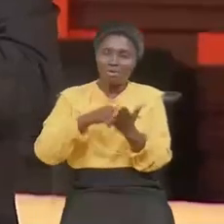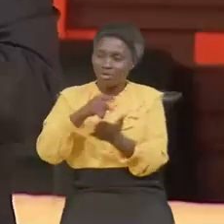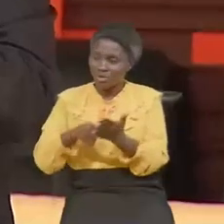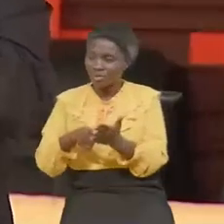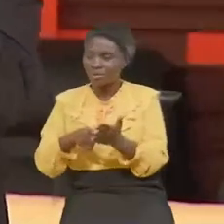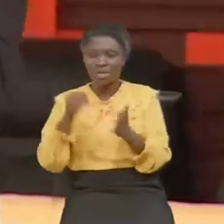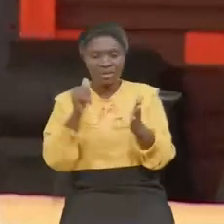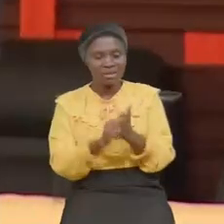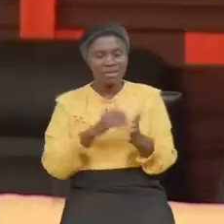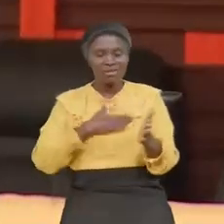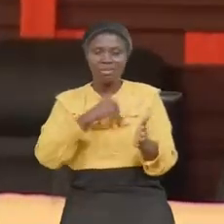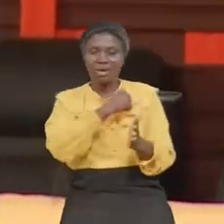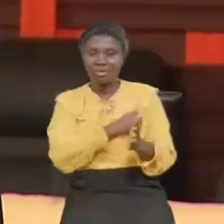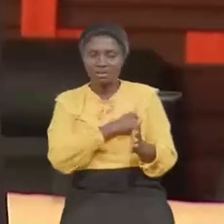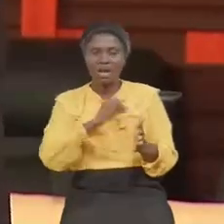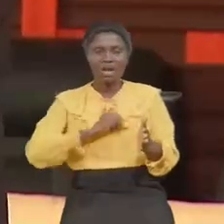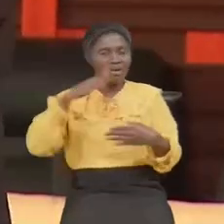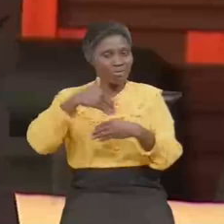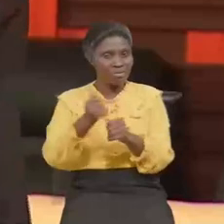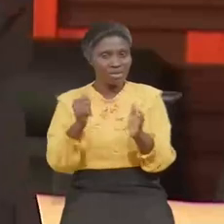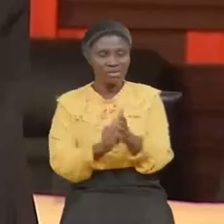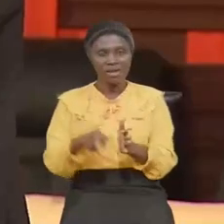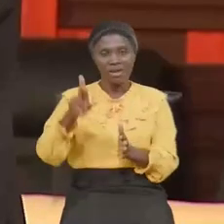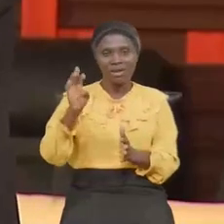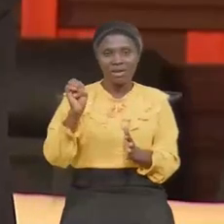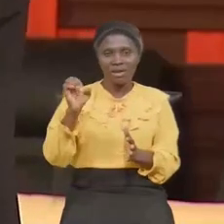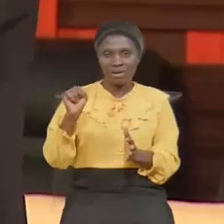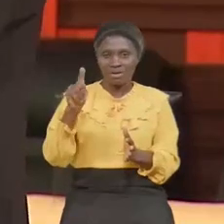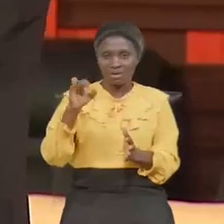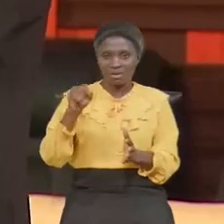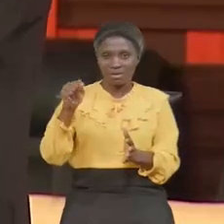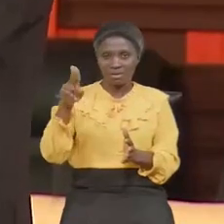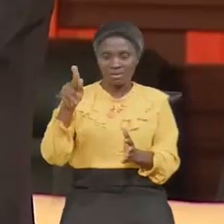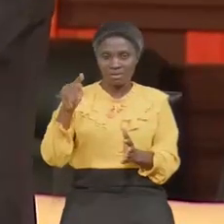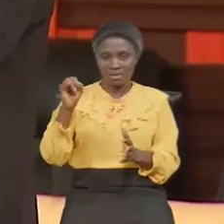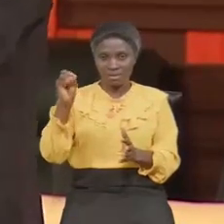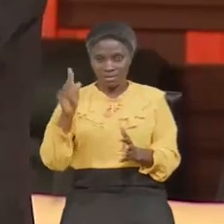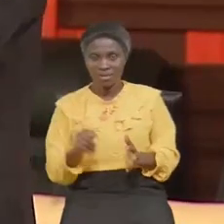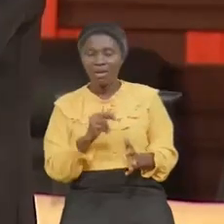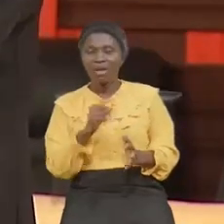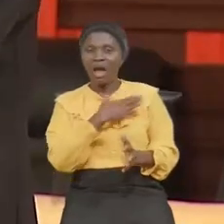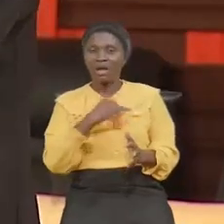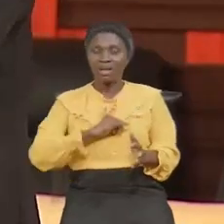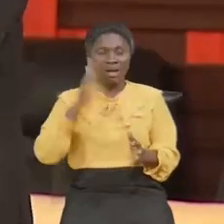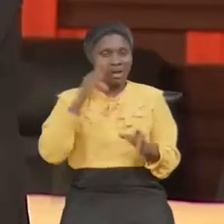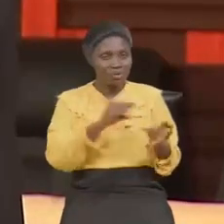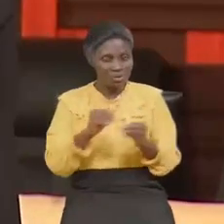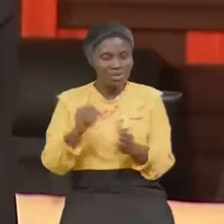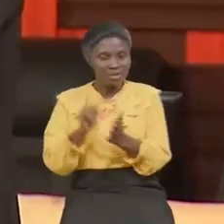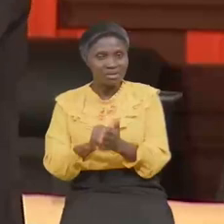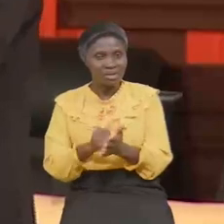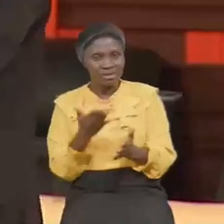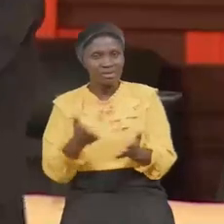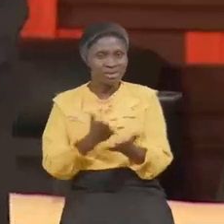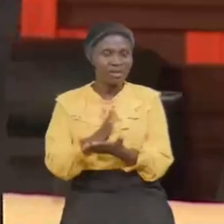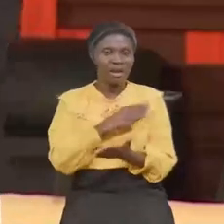faire cette restitution, je vais régler telle autre chose. Avec le courage et la conviction, ils se levaient de la prière et ils retournaient